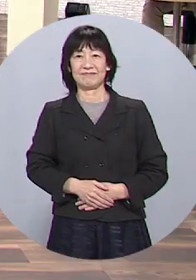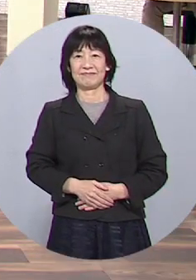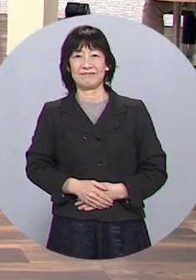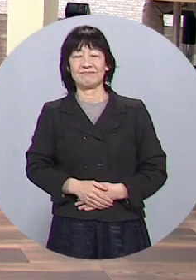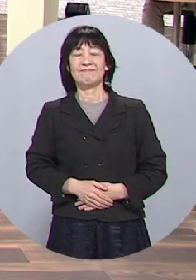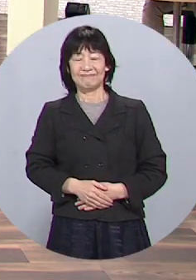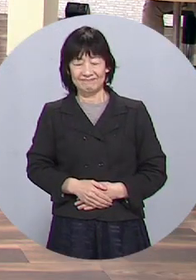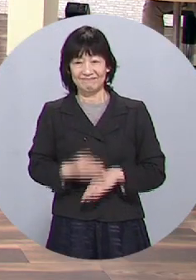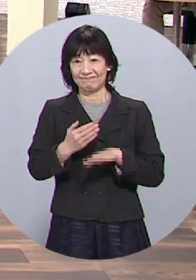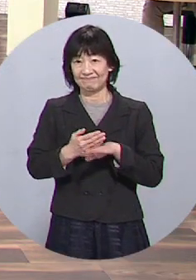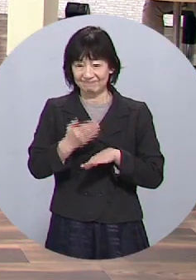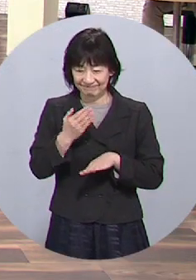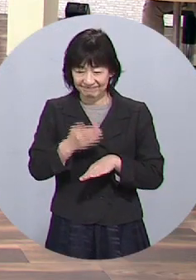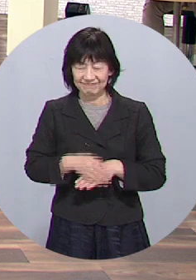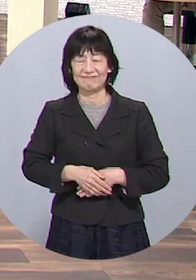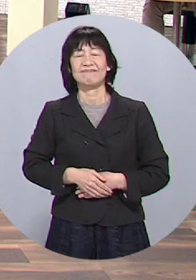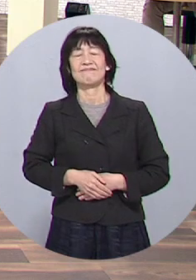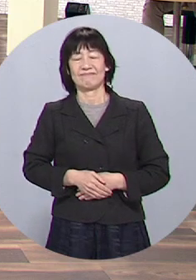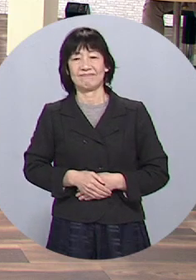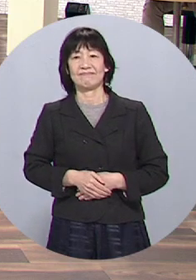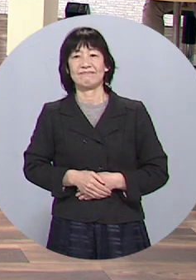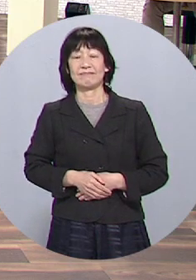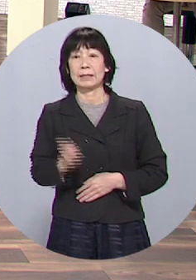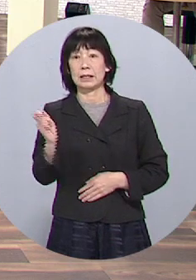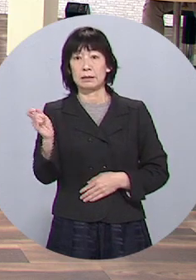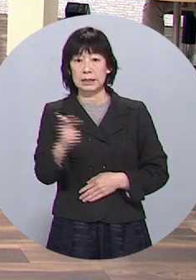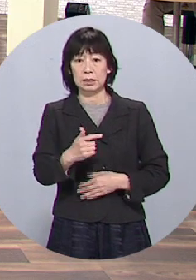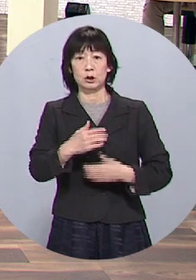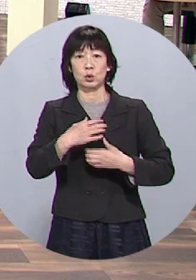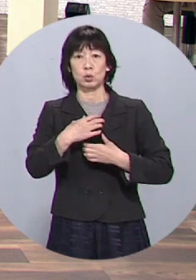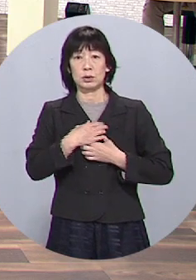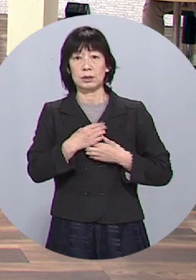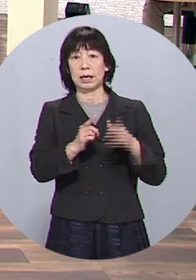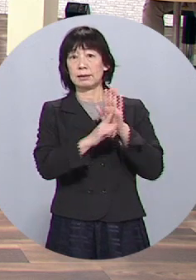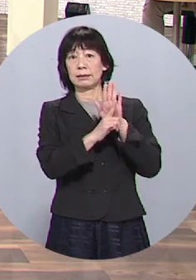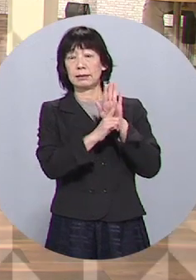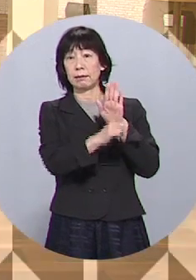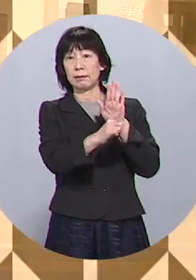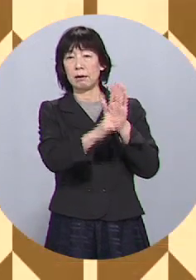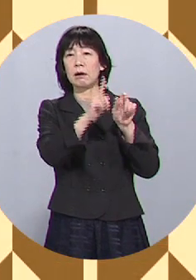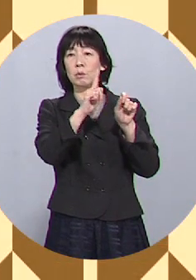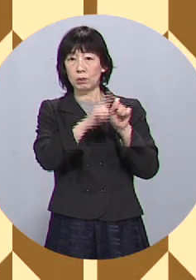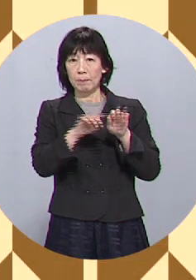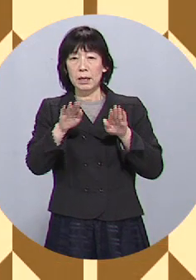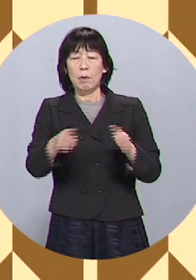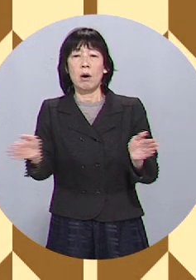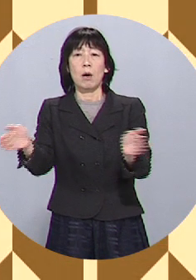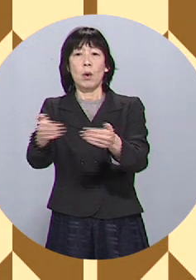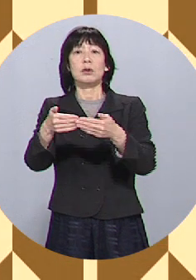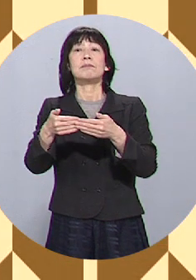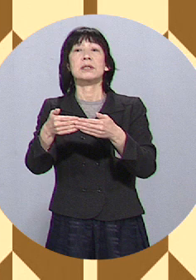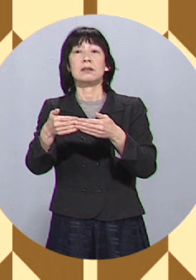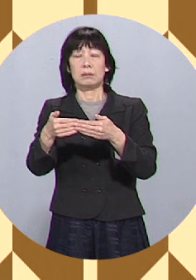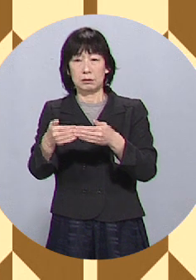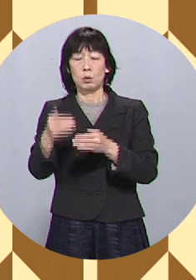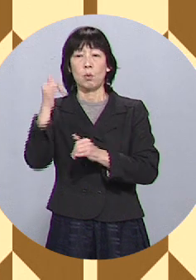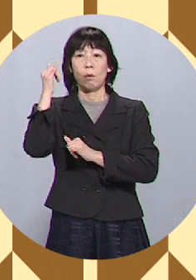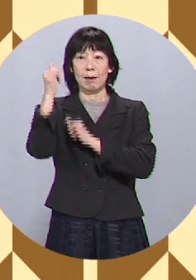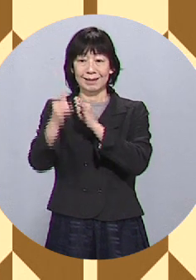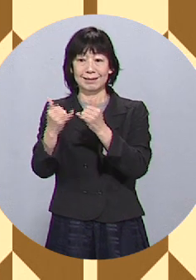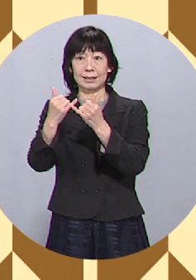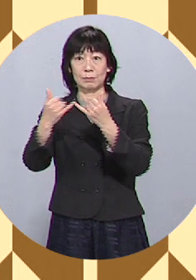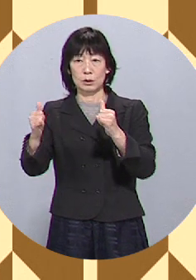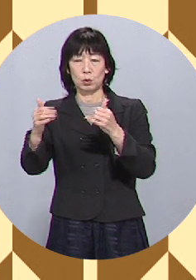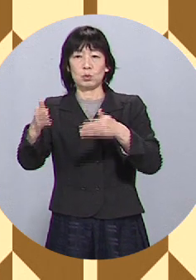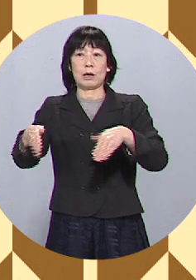気。はい、ありがとうございます。さて緊急事態宣言で現在休館中の県立歴史と民俗の博物館の